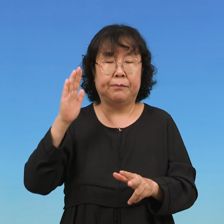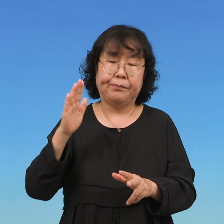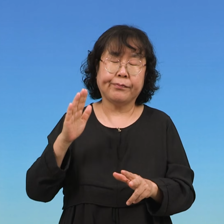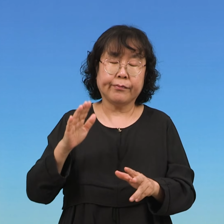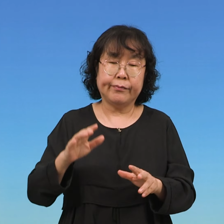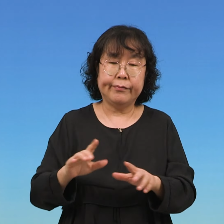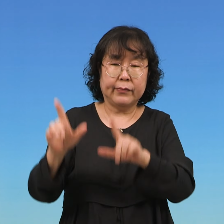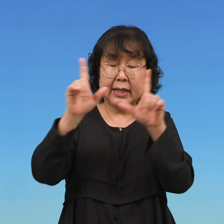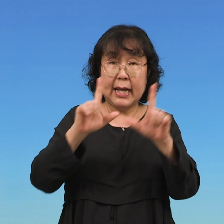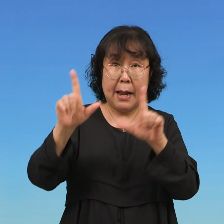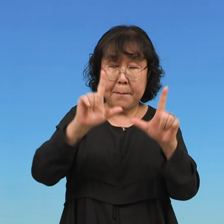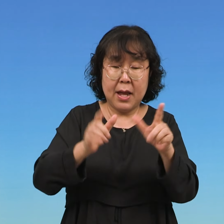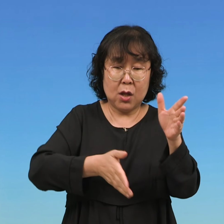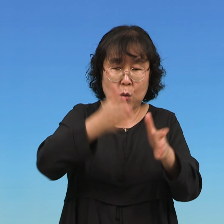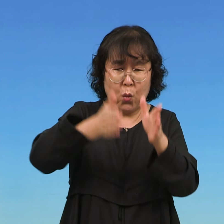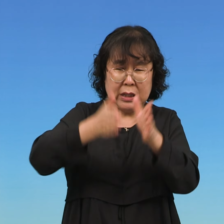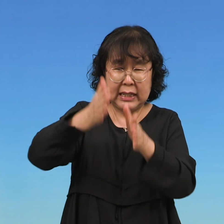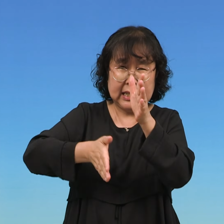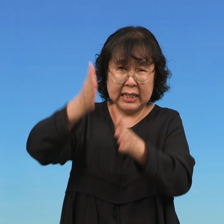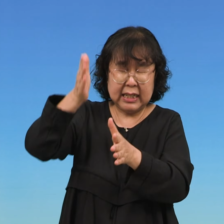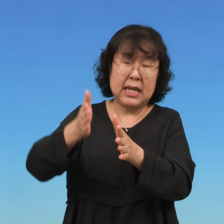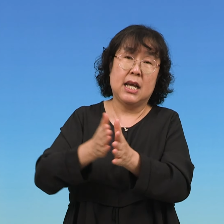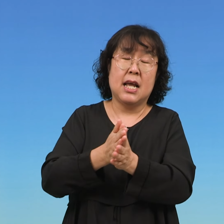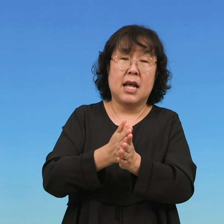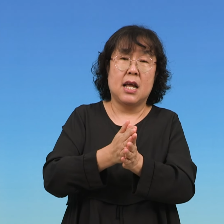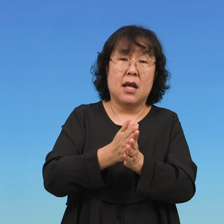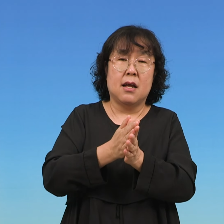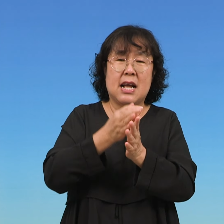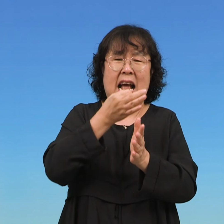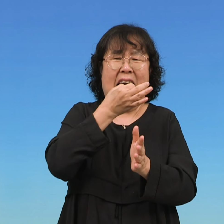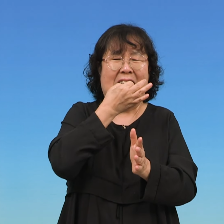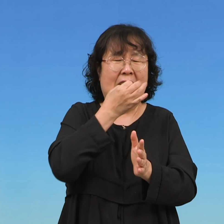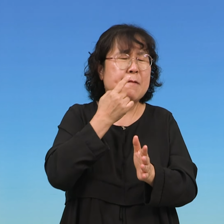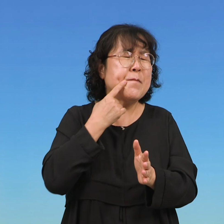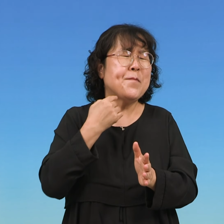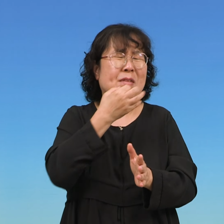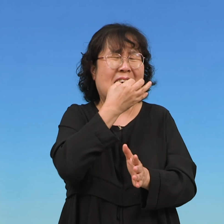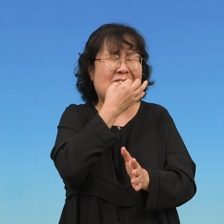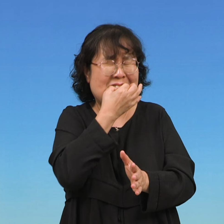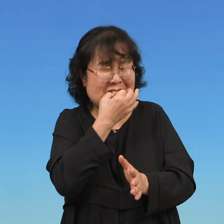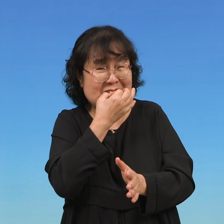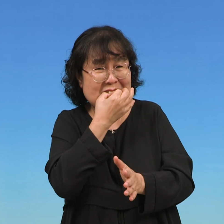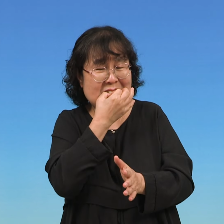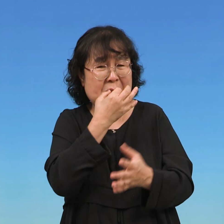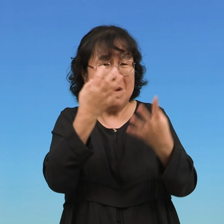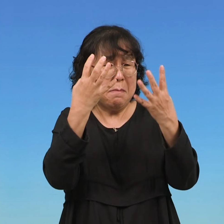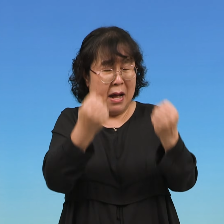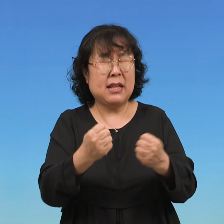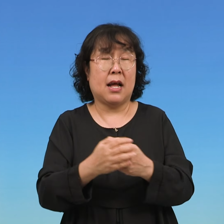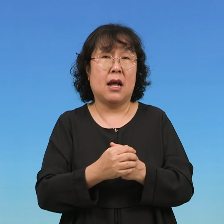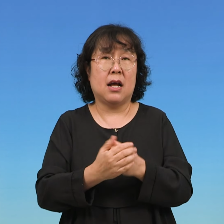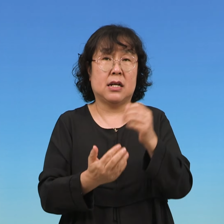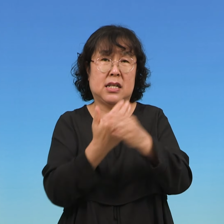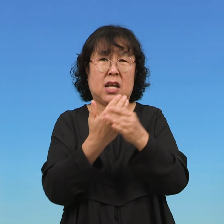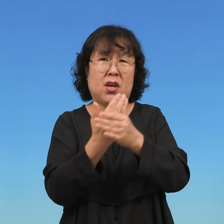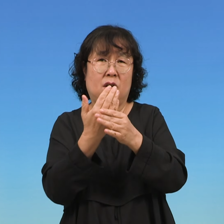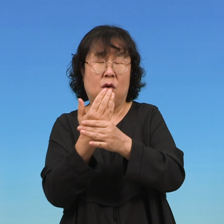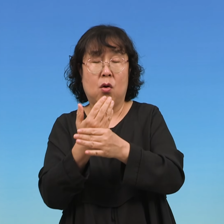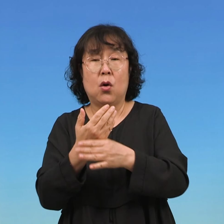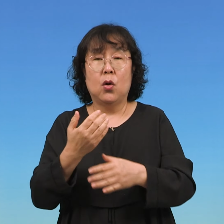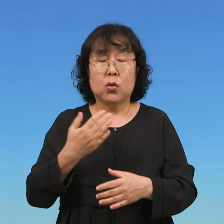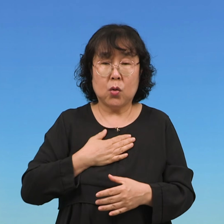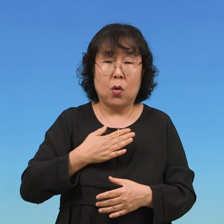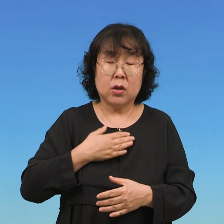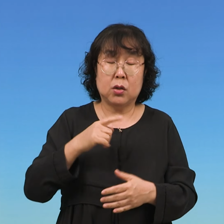너무나 유혹하는게 많은 도시예요 그래서 그 도시 안에서 자꾸 마음에 근심이 나를 찔러요이